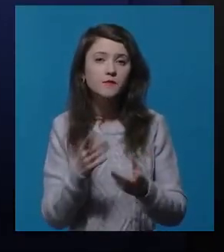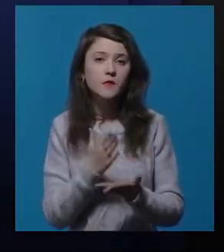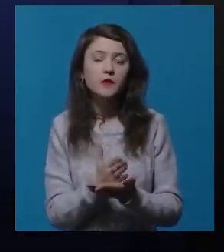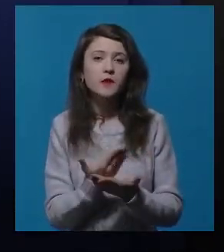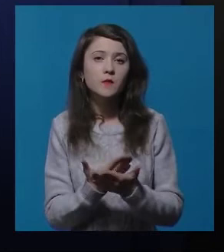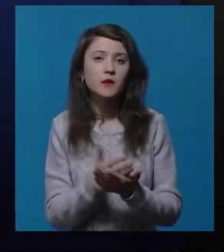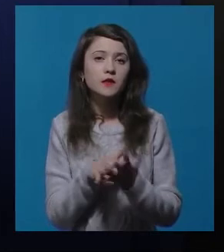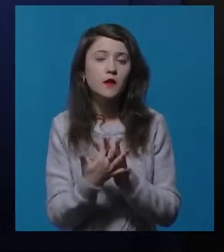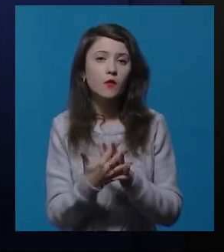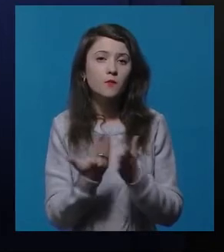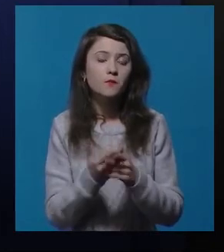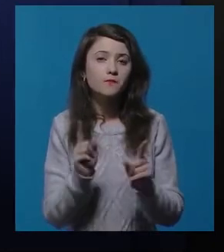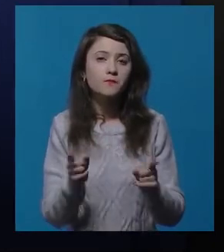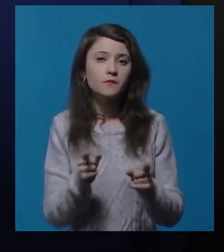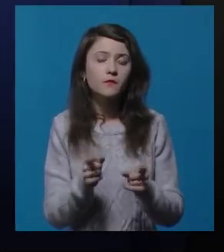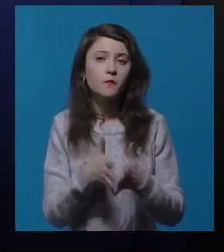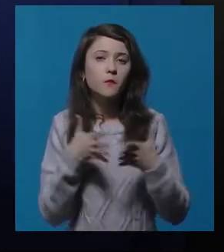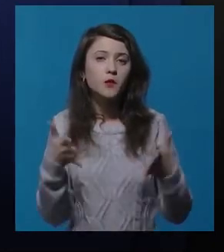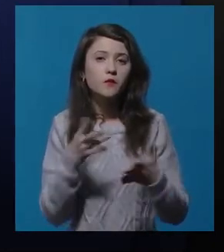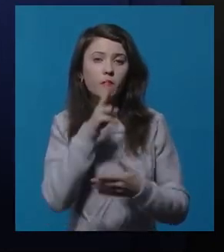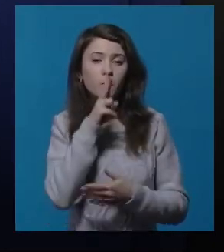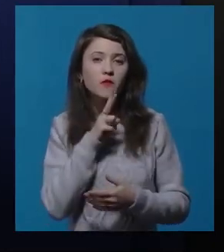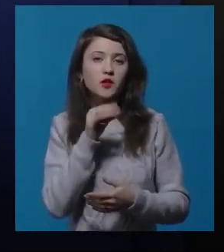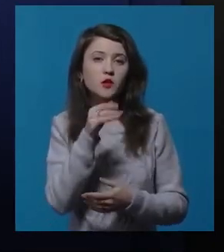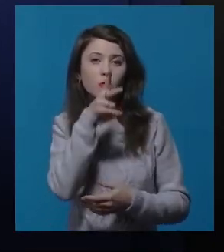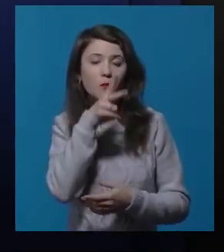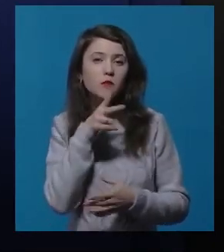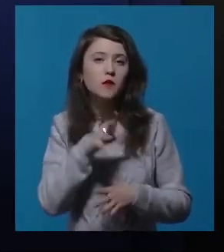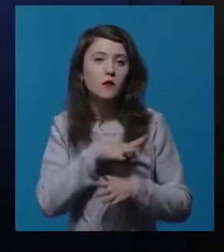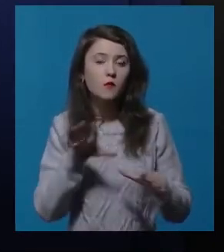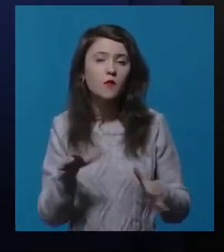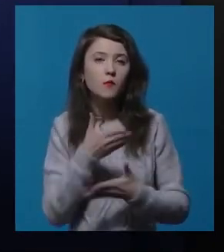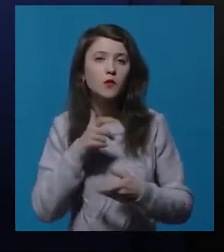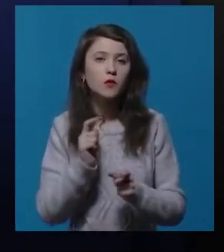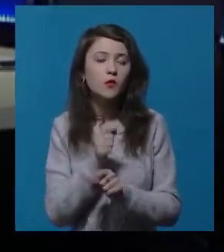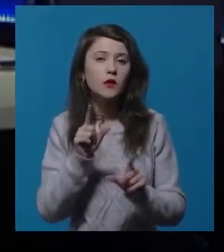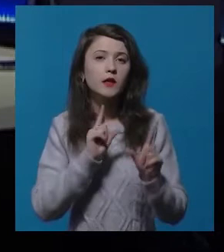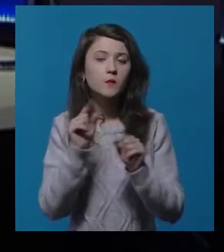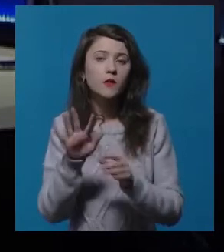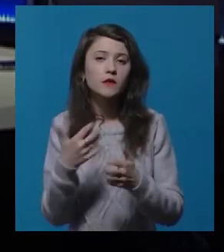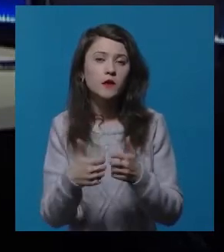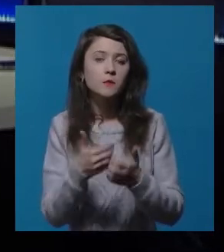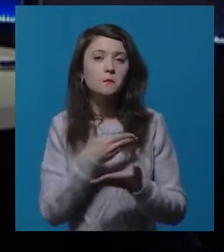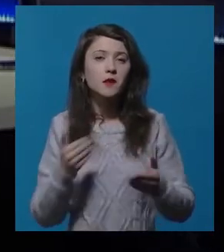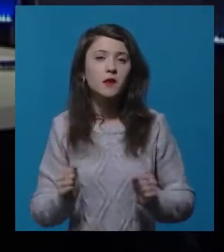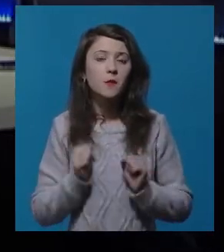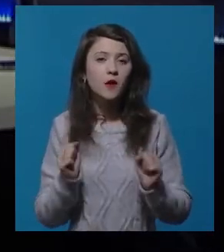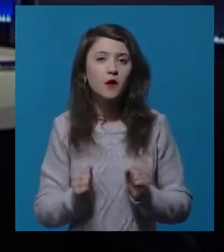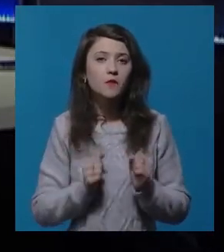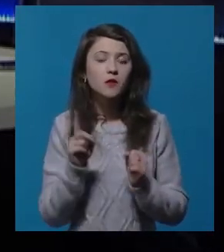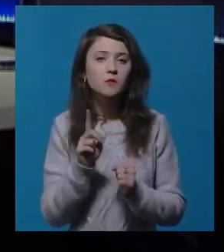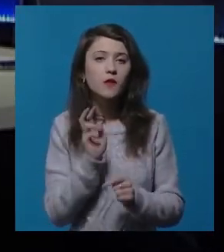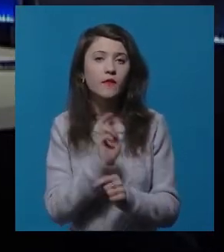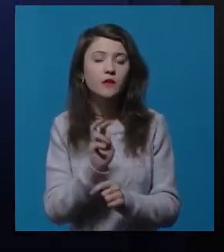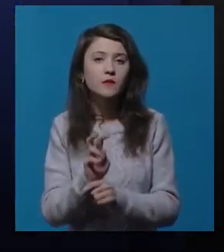в яких ми там більше 2 місяців чи 3 місяців не були, ми знову туди їдемо. В середньому ми намагаємося, щоб